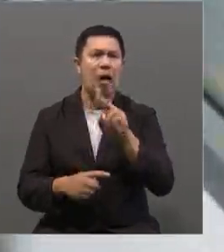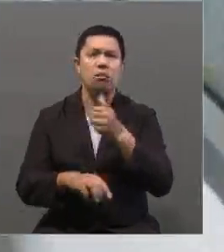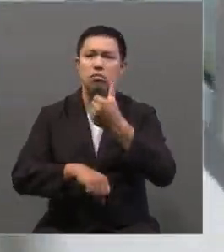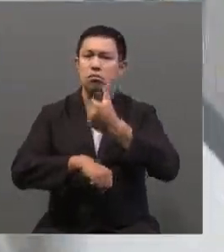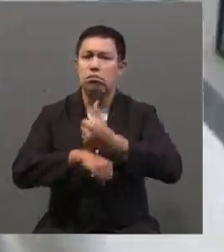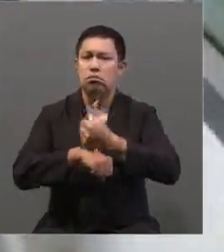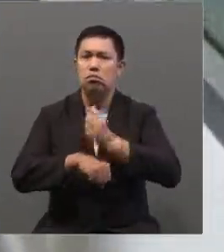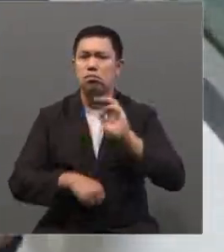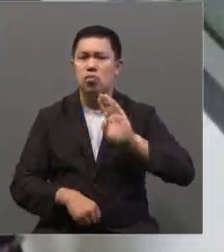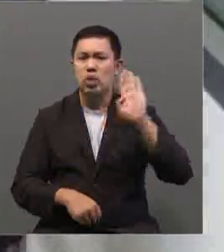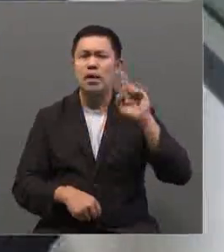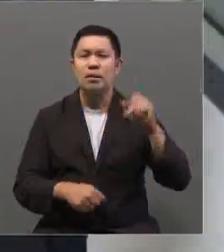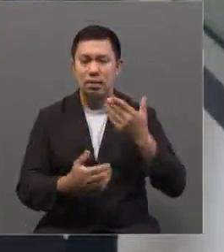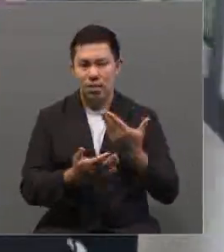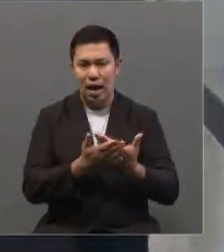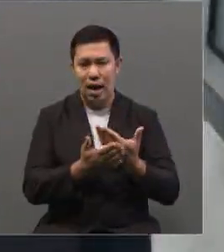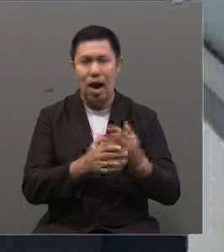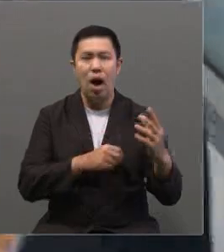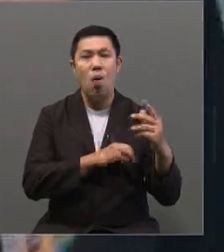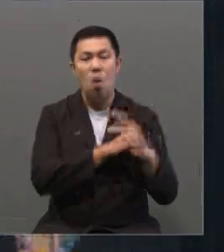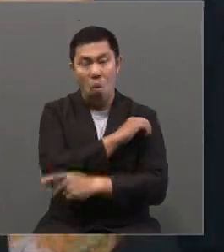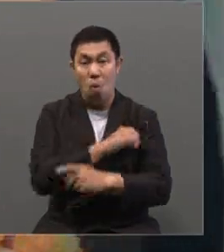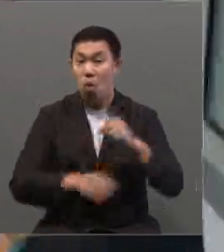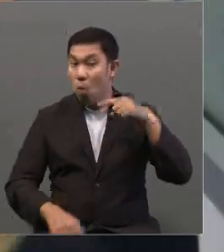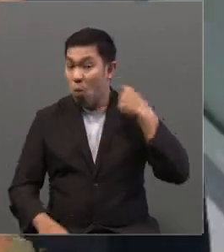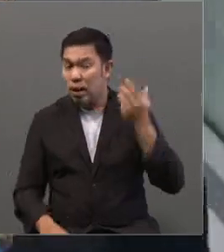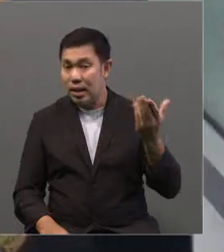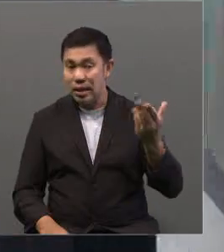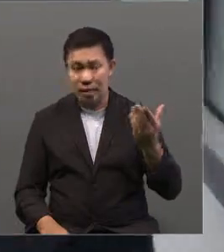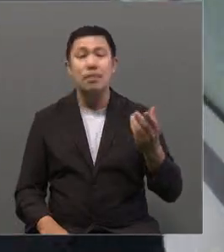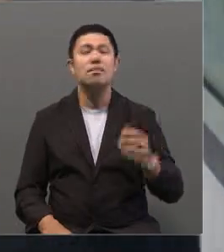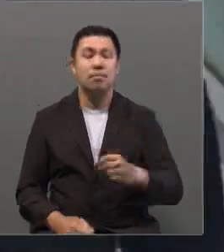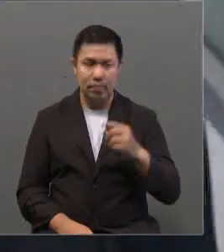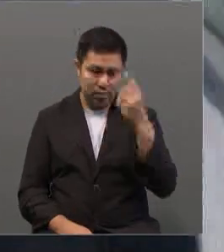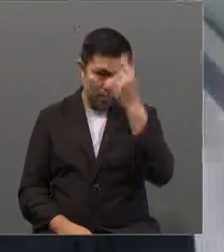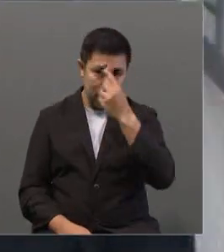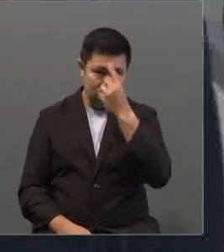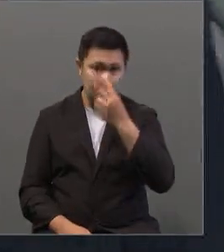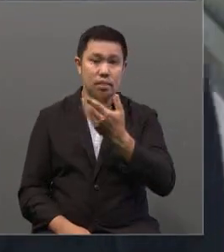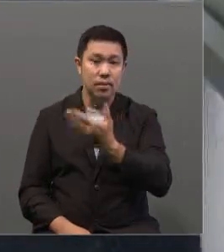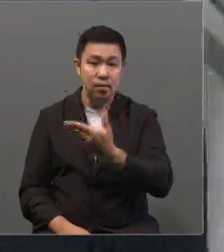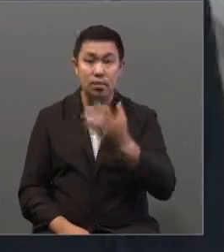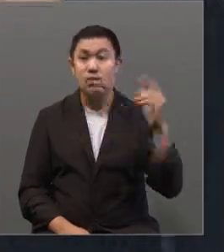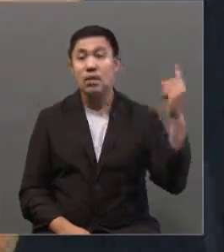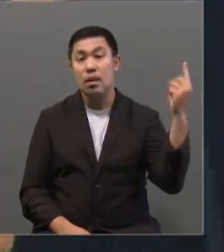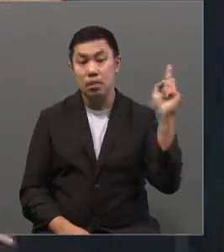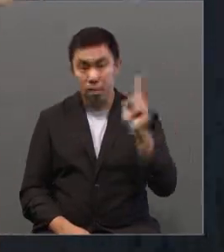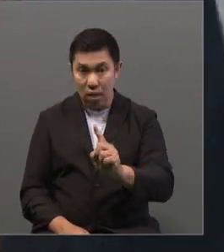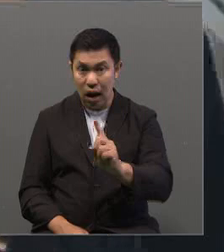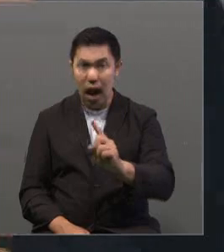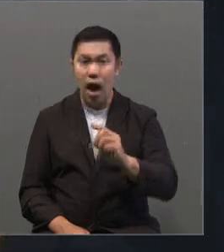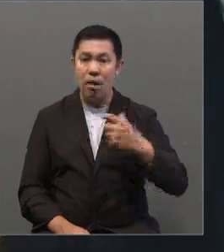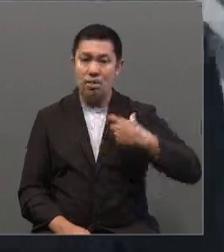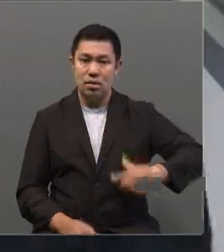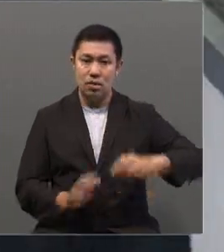Forex 3D นั่นเองนี่คือนางสาวพัชราทับทองหรือว่ากระปุกครับเป็นนักแสดงสาวเดินทางมาพร้อมกับ